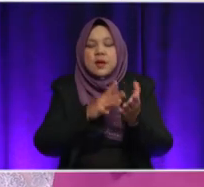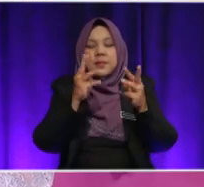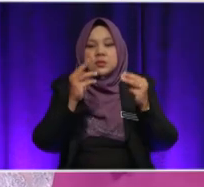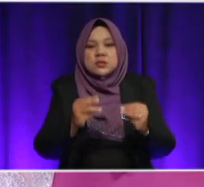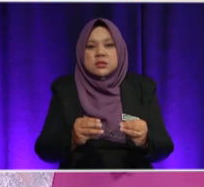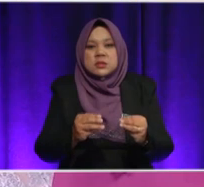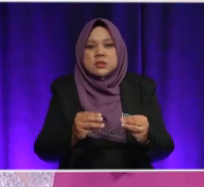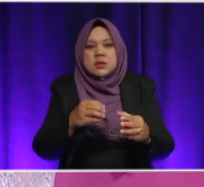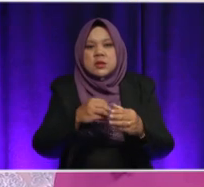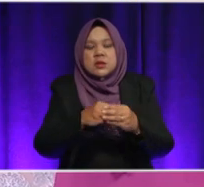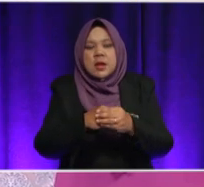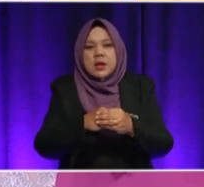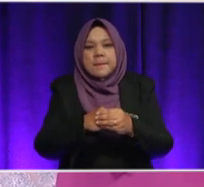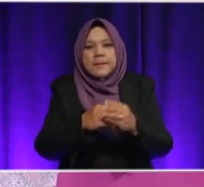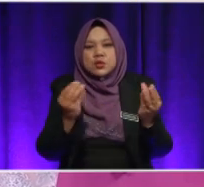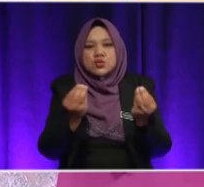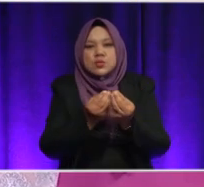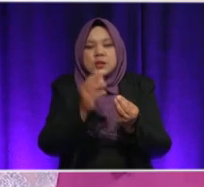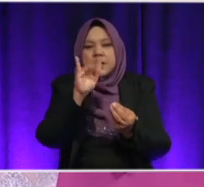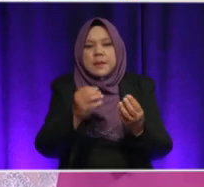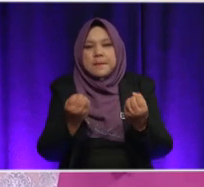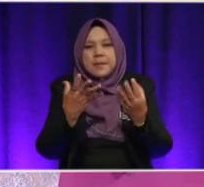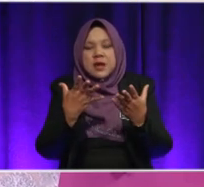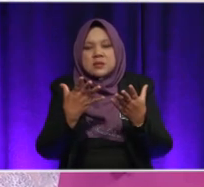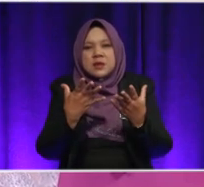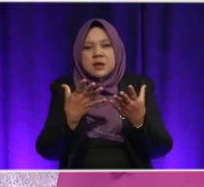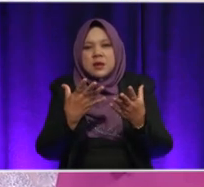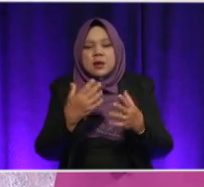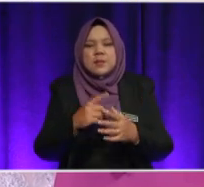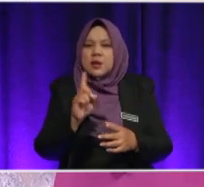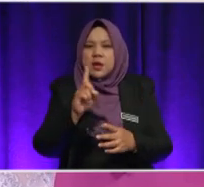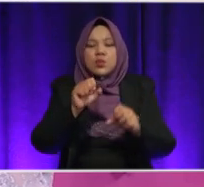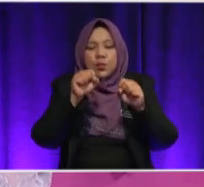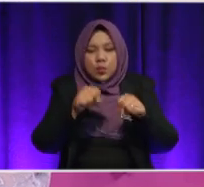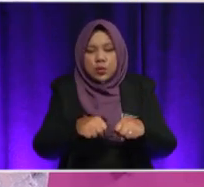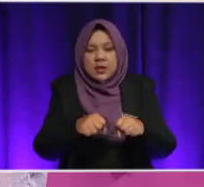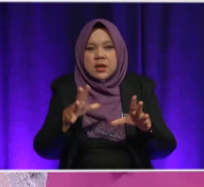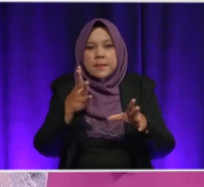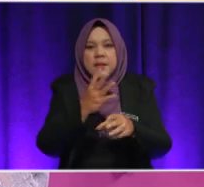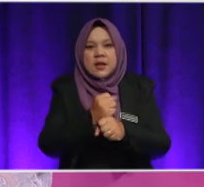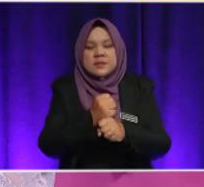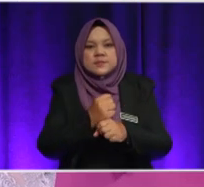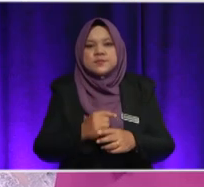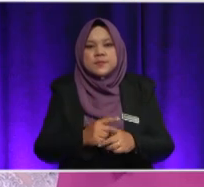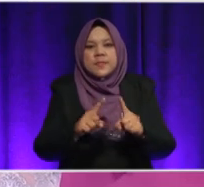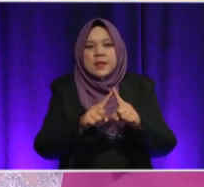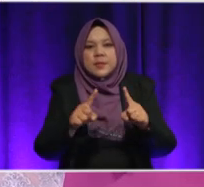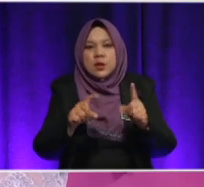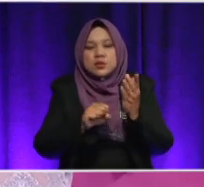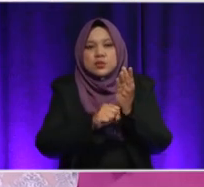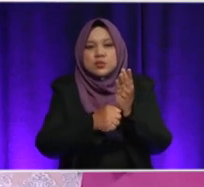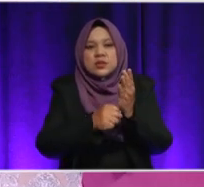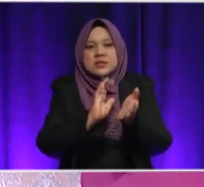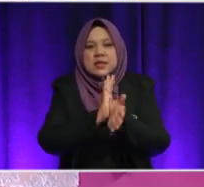boleh dapat dalam jumlah yang banyak biar dapat di mana-mana difarmasikan tapi kalau obat daripada bahasa mulai jadi ini kekangan kita untuk